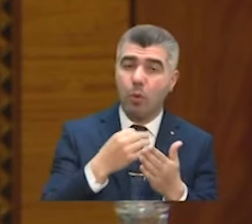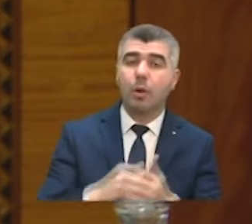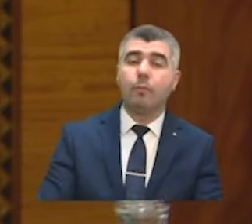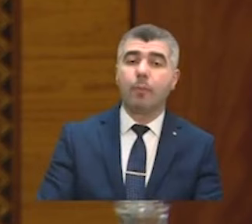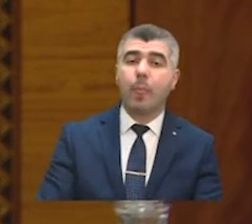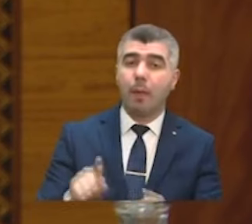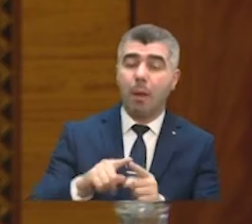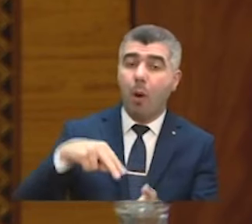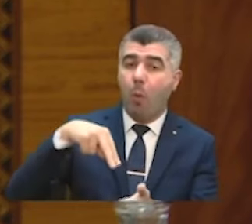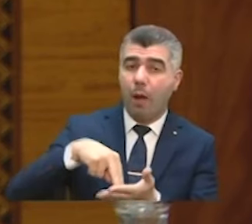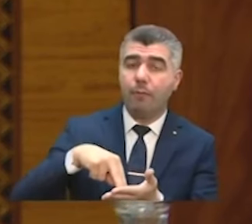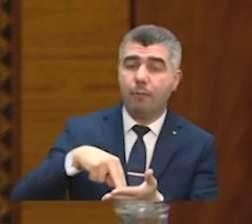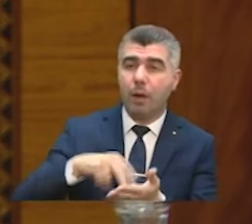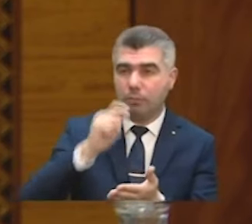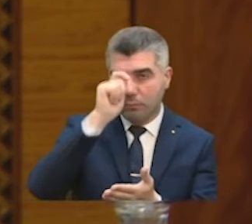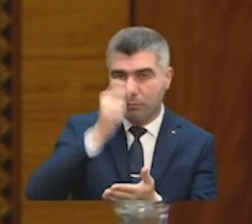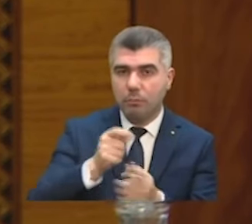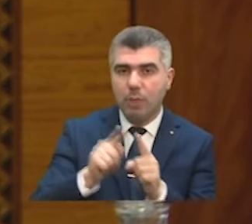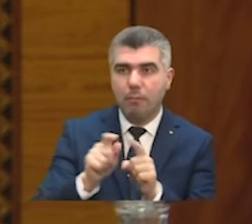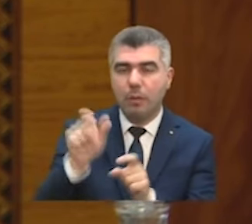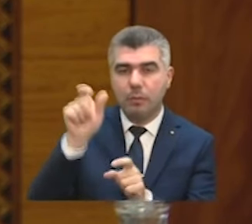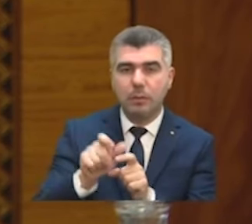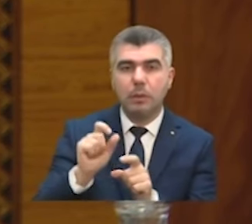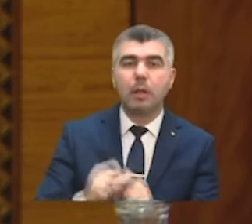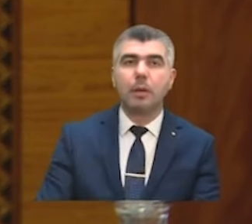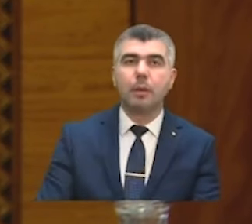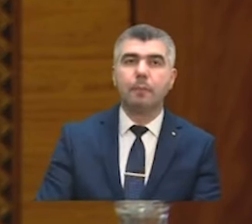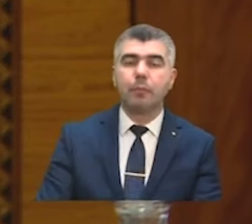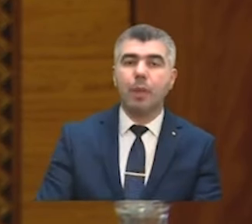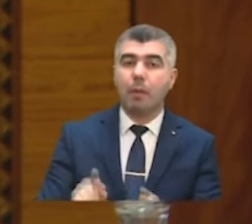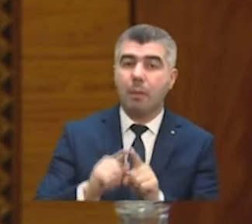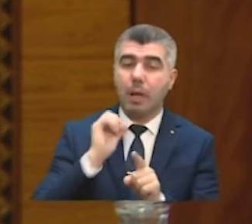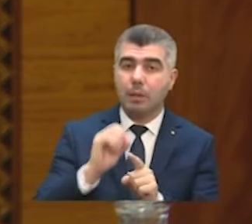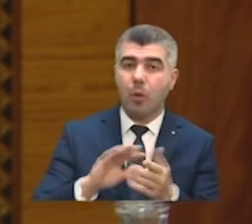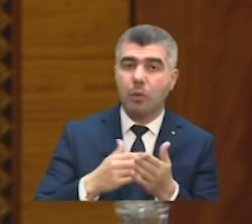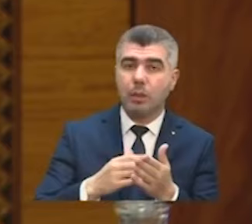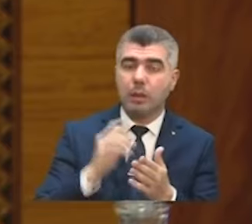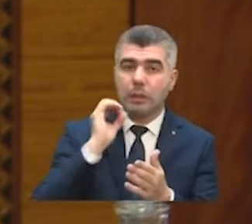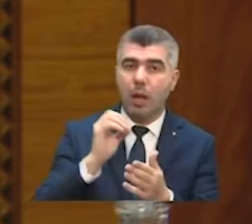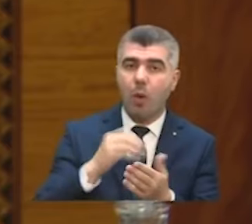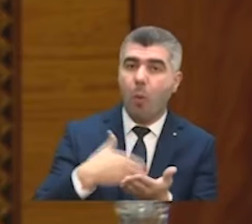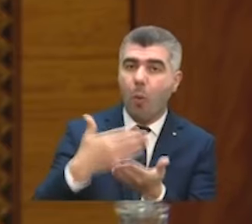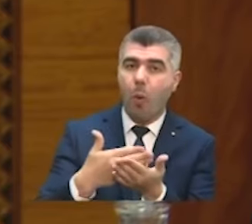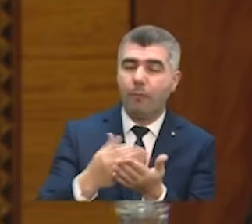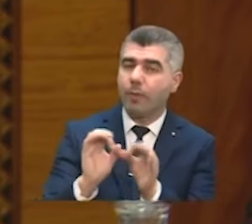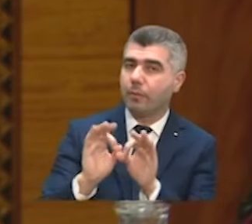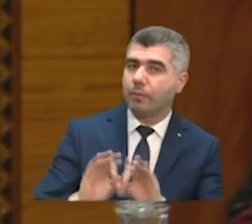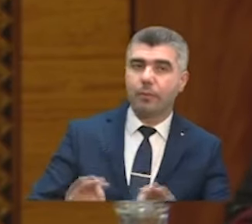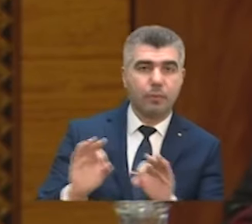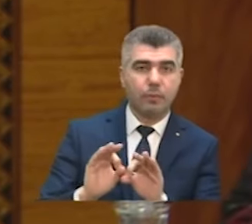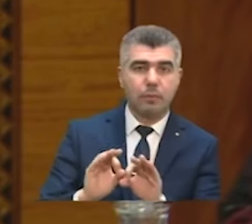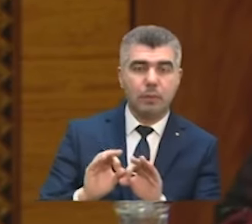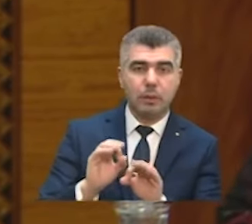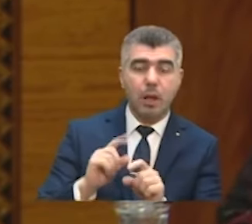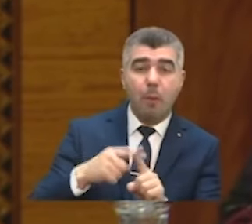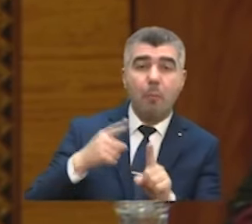قال: قم للمعلم ووفه التبجيل، ماشي التنكيل ماشي التوقيف، قم للمعلم ووفه التبجيل،